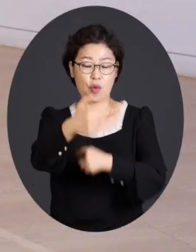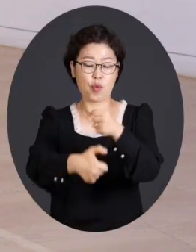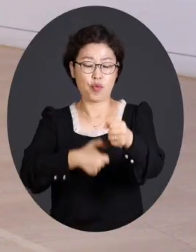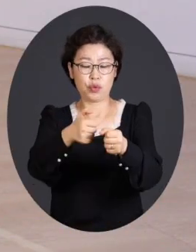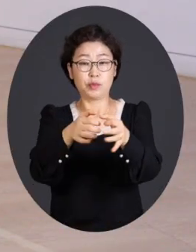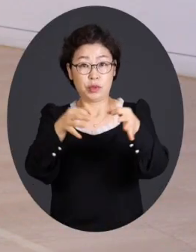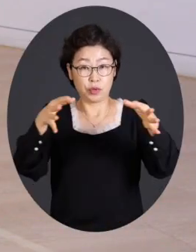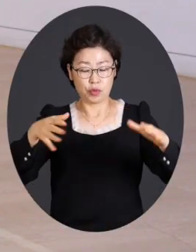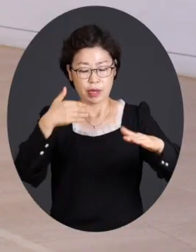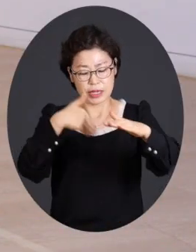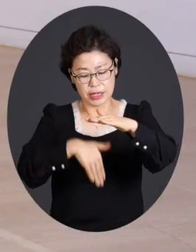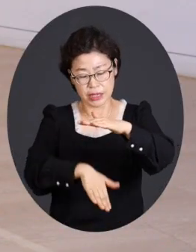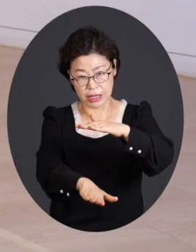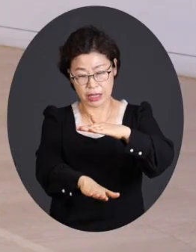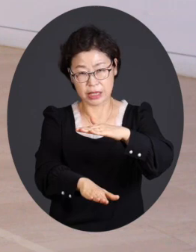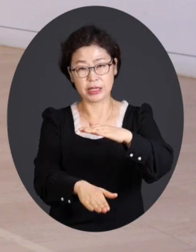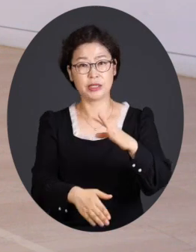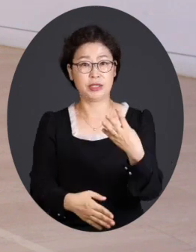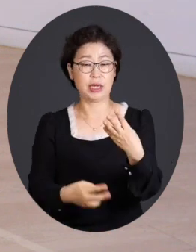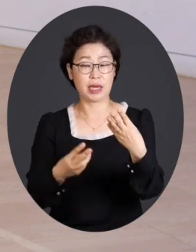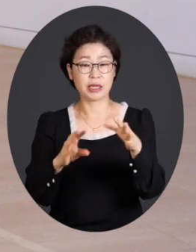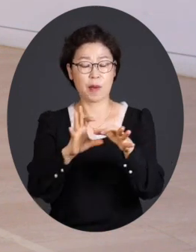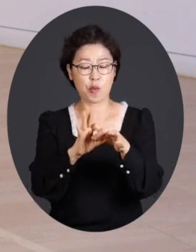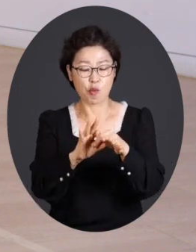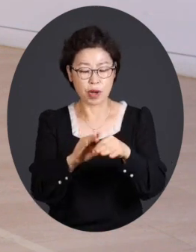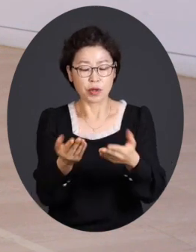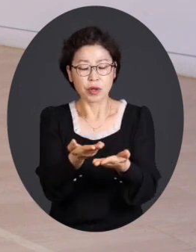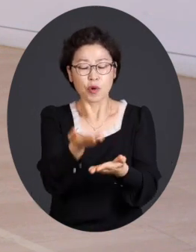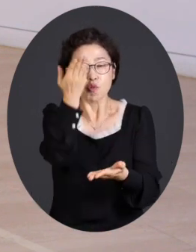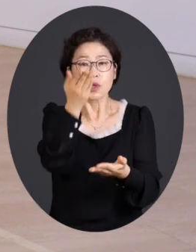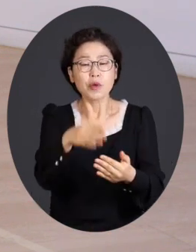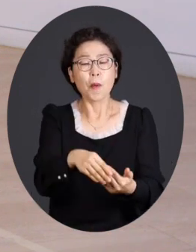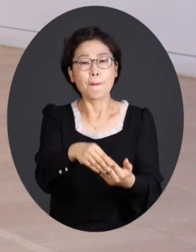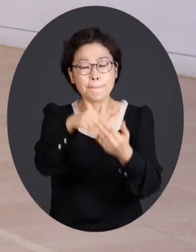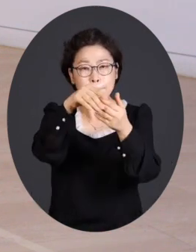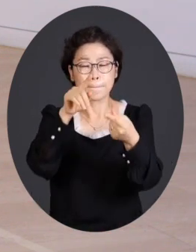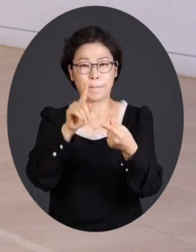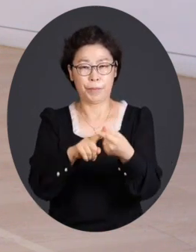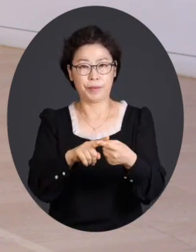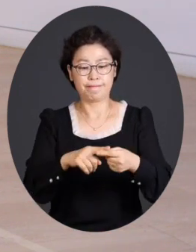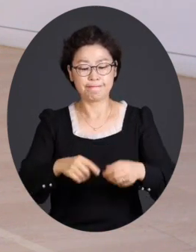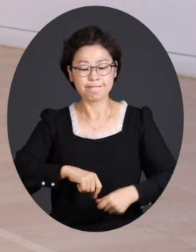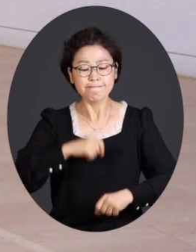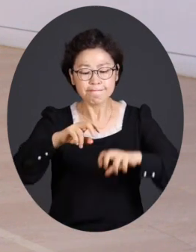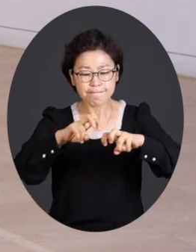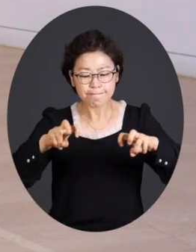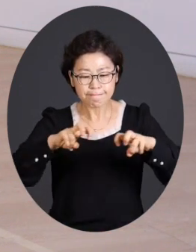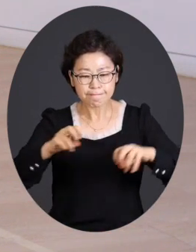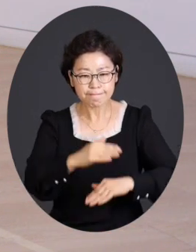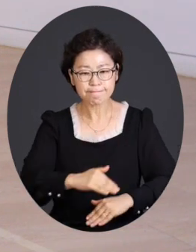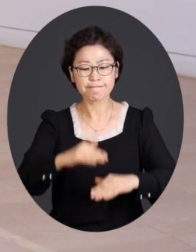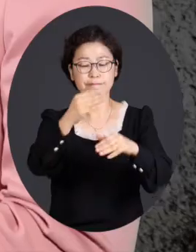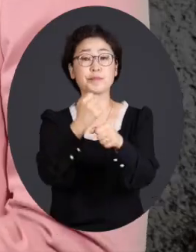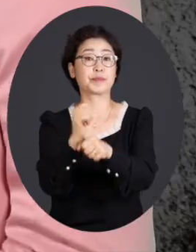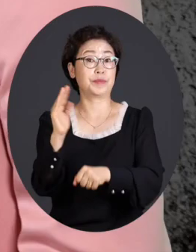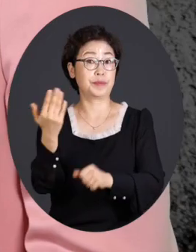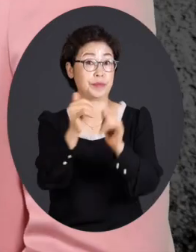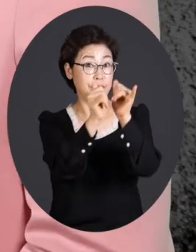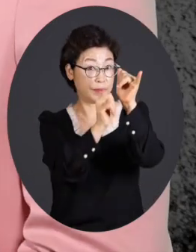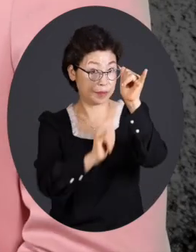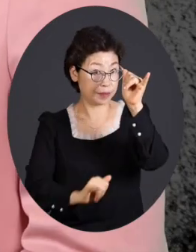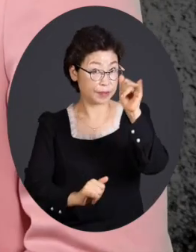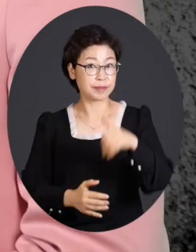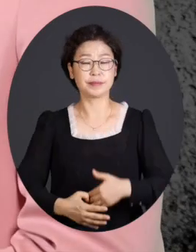동안 지하에 갇혔던 4.3을 지상으로 꺼내는 진상규명의 역사가 정리되어 있습니다.